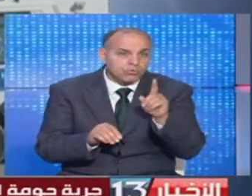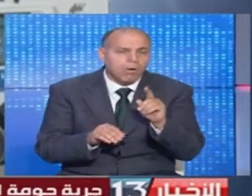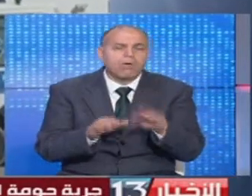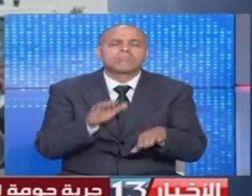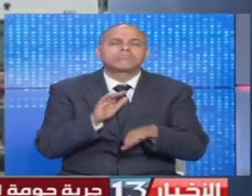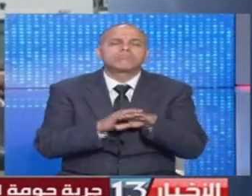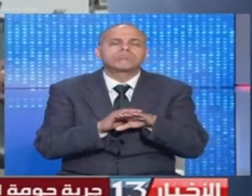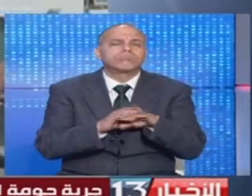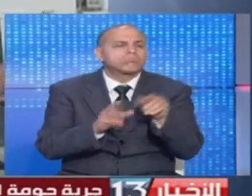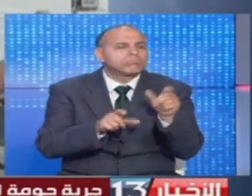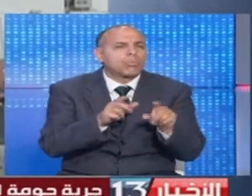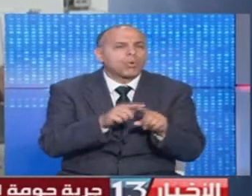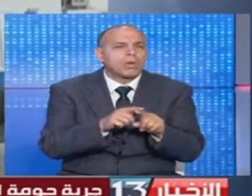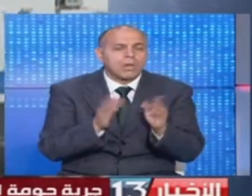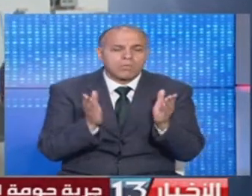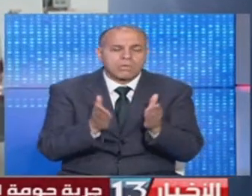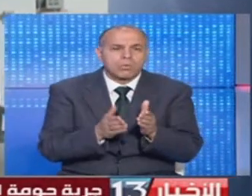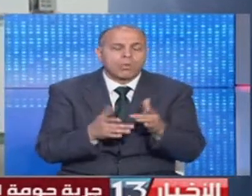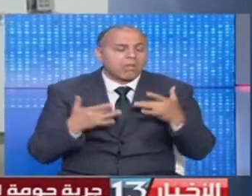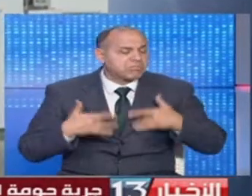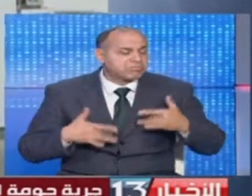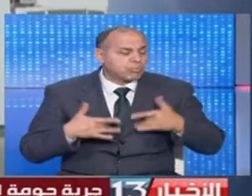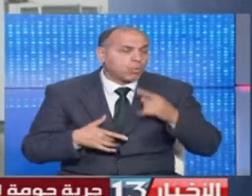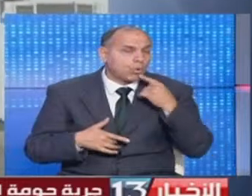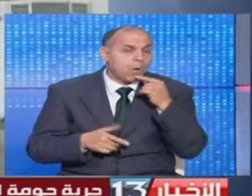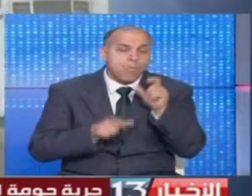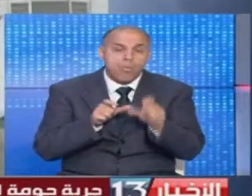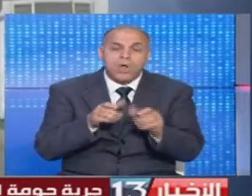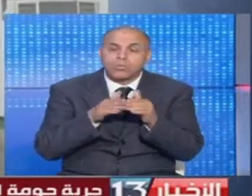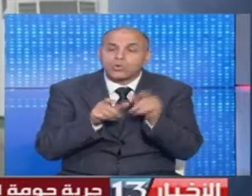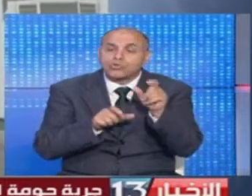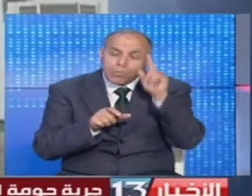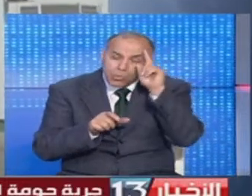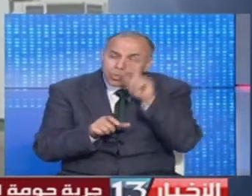هذا كلهم مواطنين المواطنين